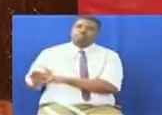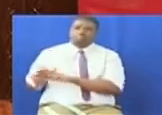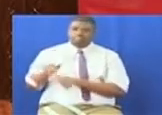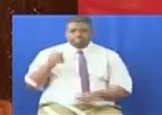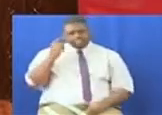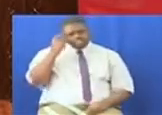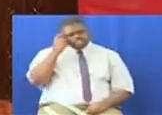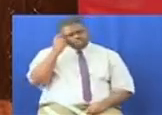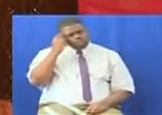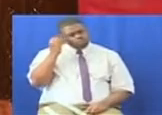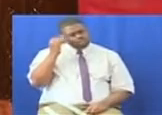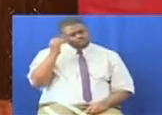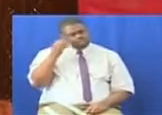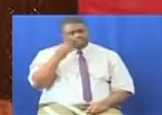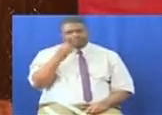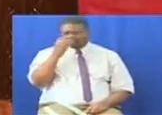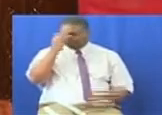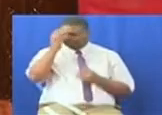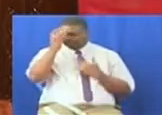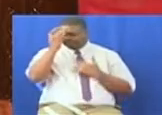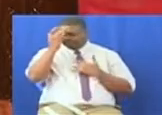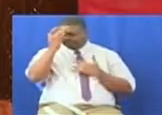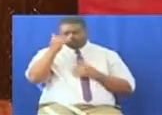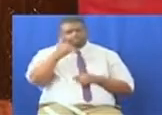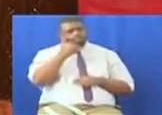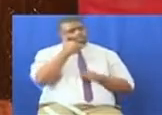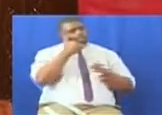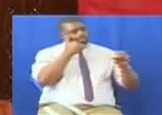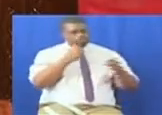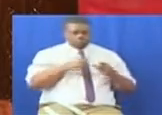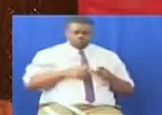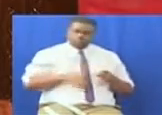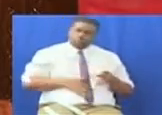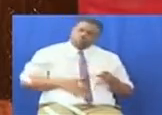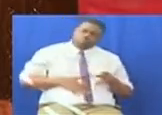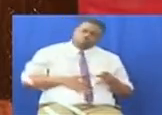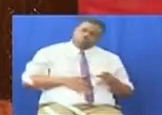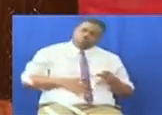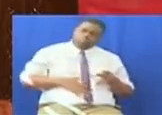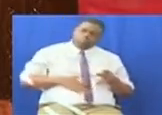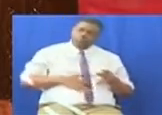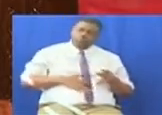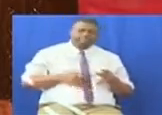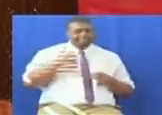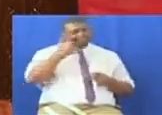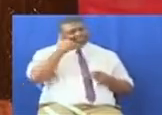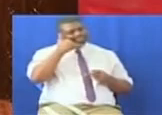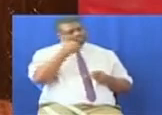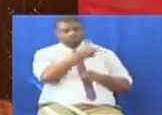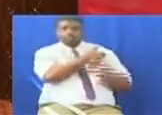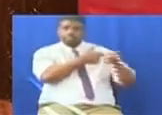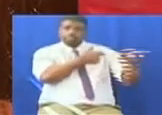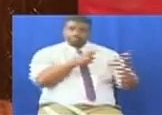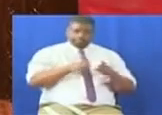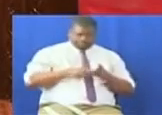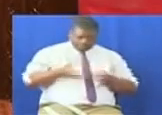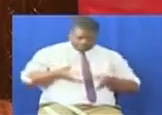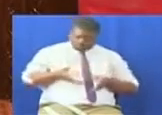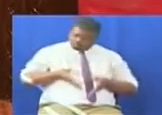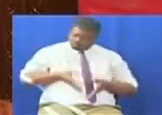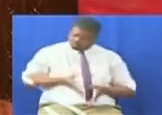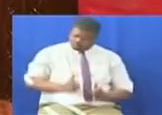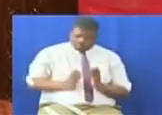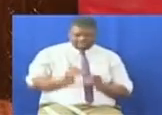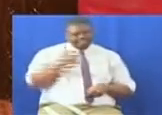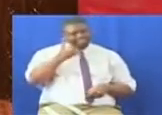simu, ambie siende. Anayeumwa tumbo apige simu, ambie siende. Anayetaka kujifungua afuate ambulance. Hivi